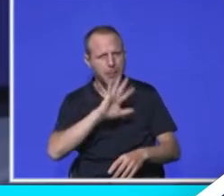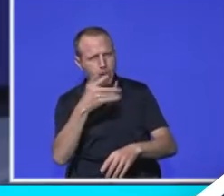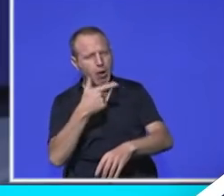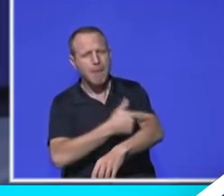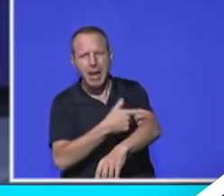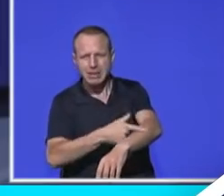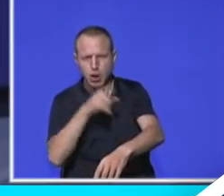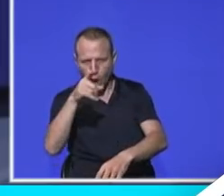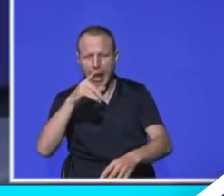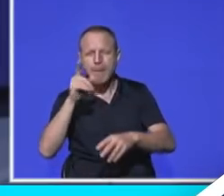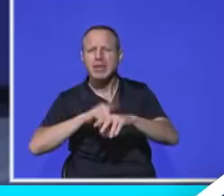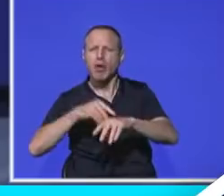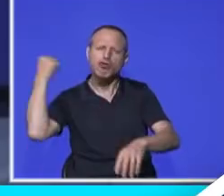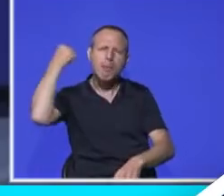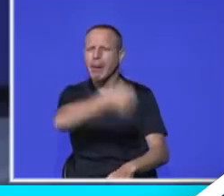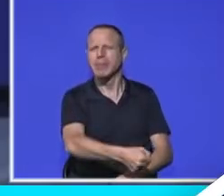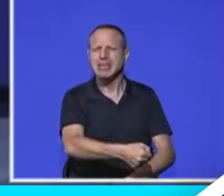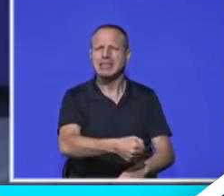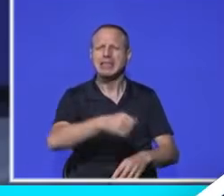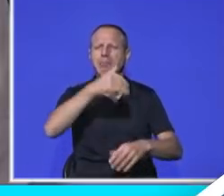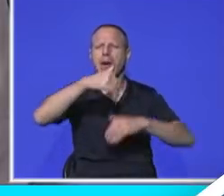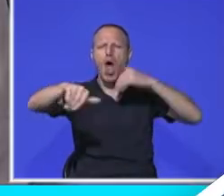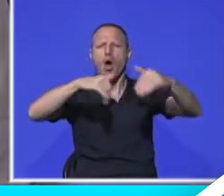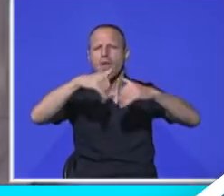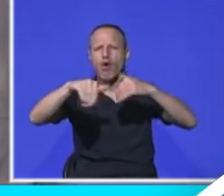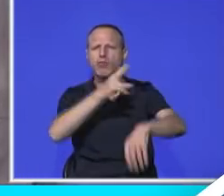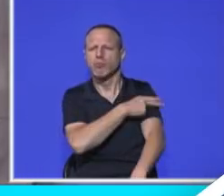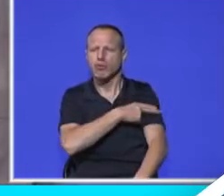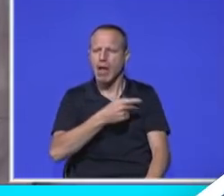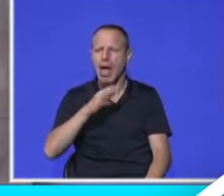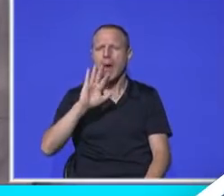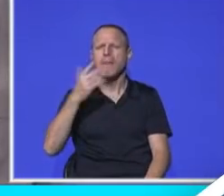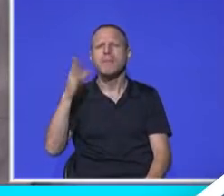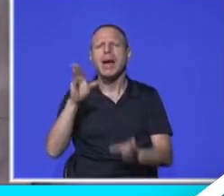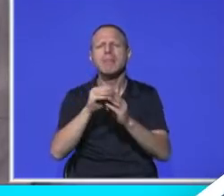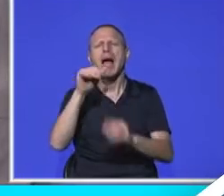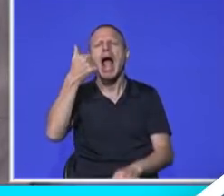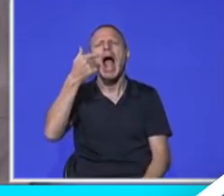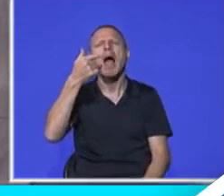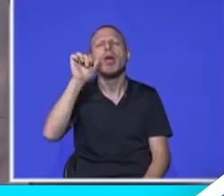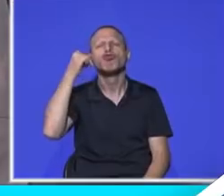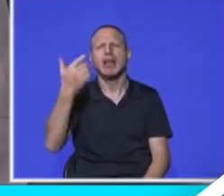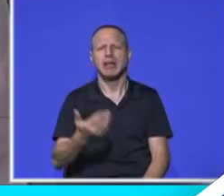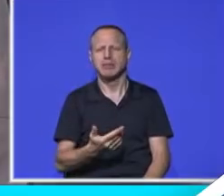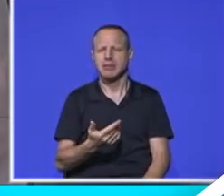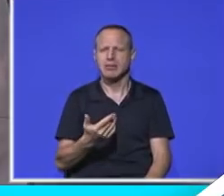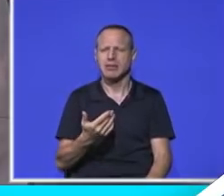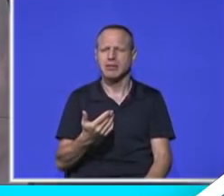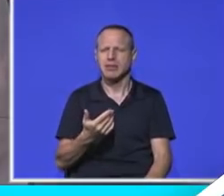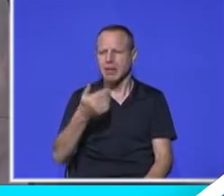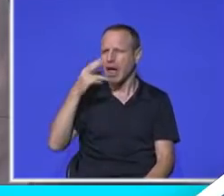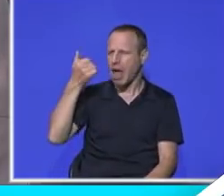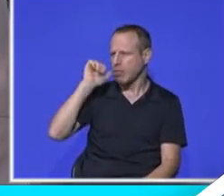שהם מפוצצים מפגינים ברחובות. איפה גבי אשכנזי בסיפור הזה? אתמול ראיתי רעיון עם גבי אשכנזי, ואני מנסה להבין